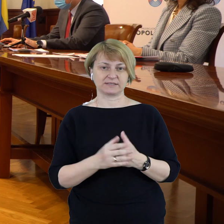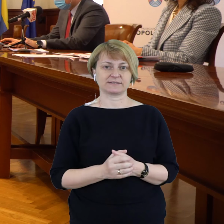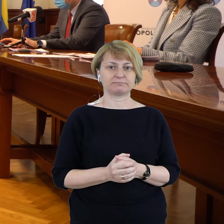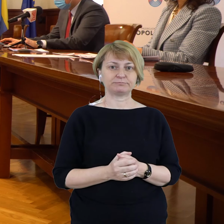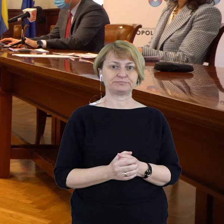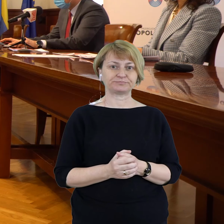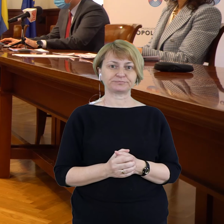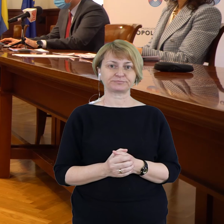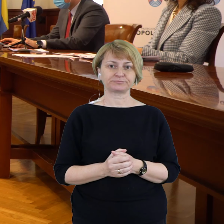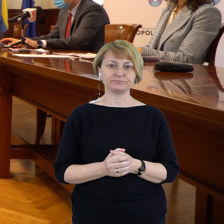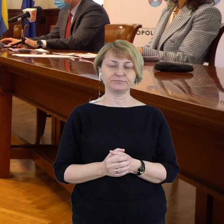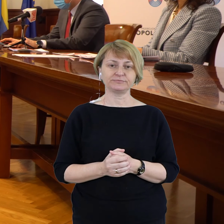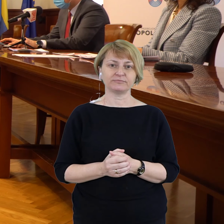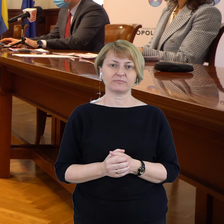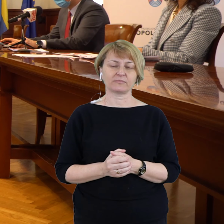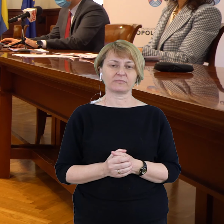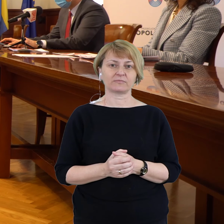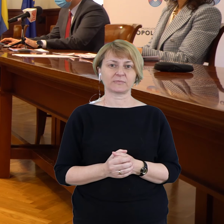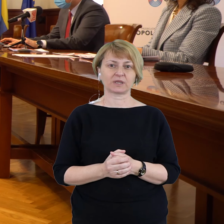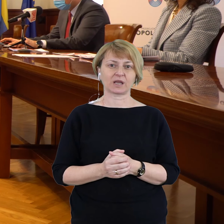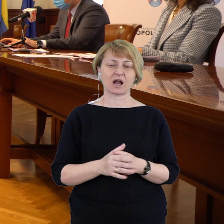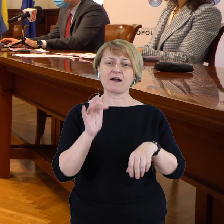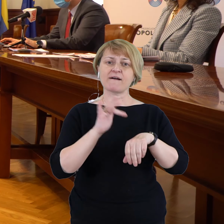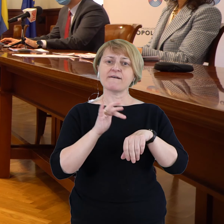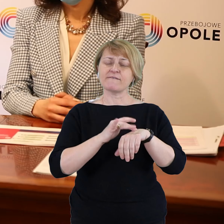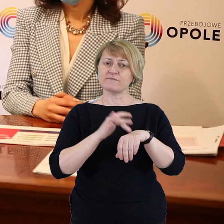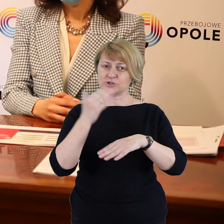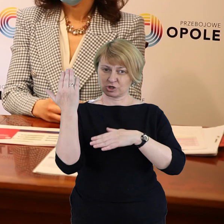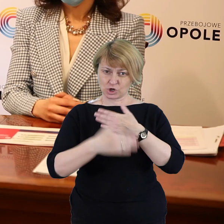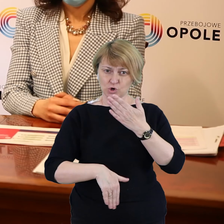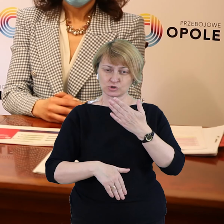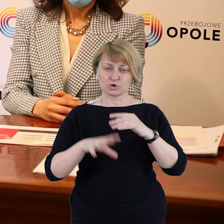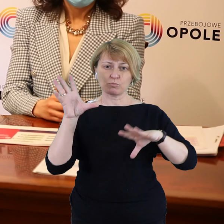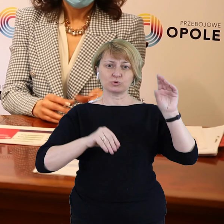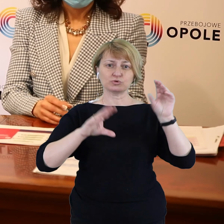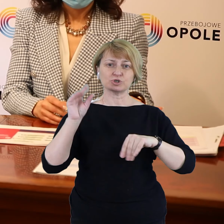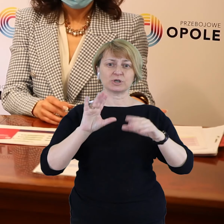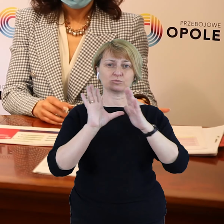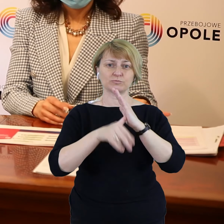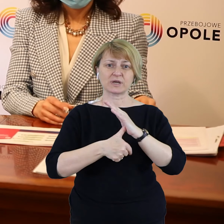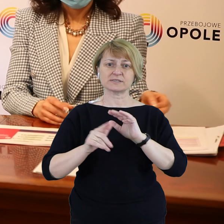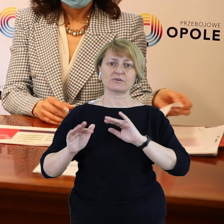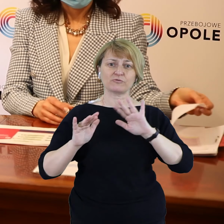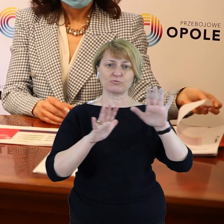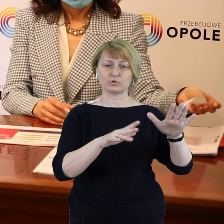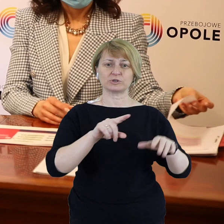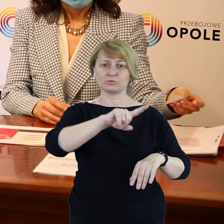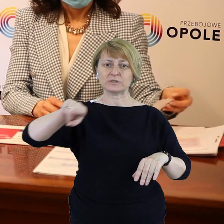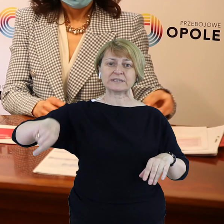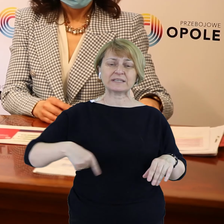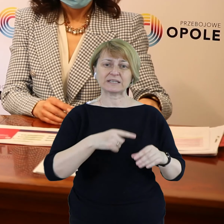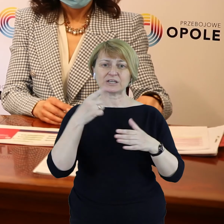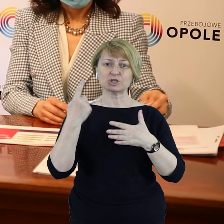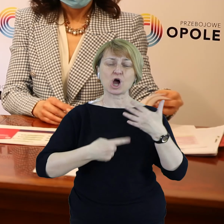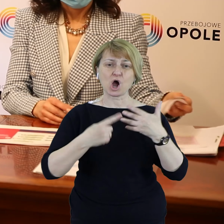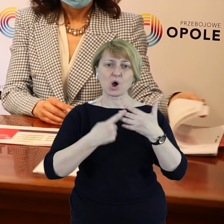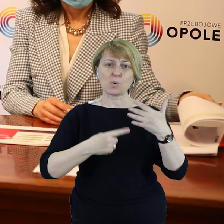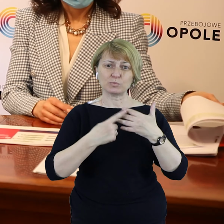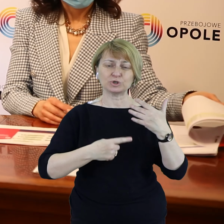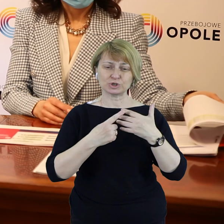ma być finansowany z tych środków. Na wynik, ostateczny też ten wynik budżetu miasta